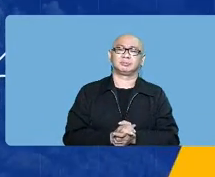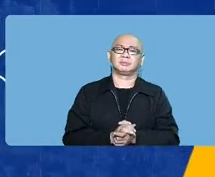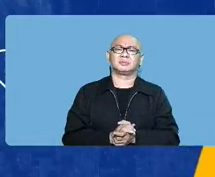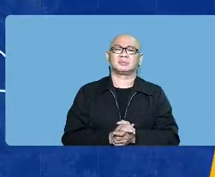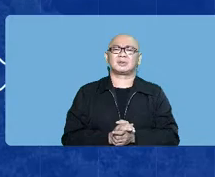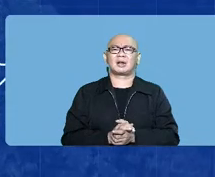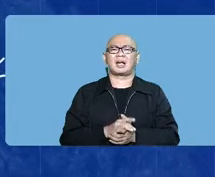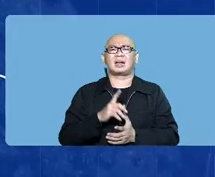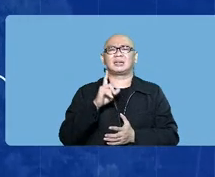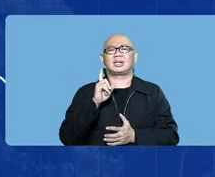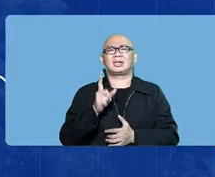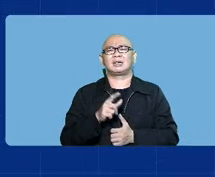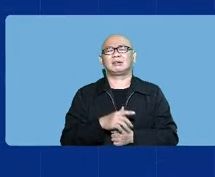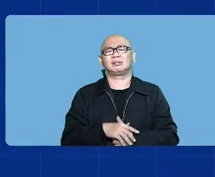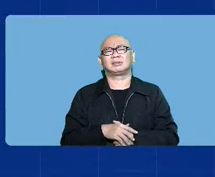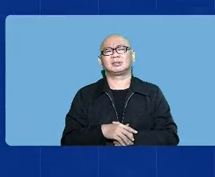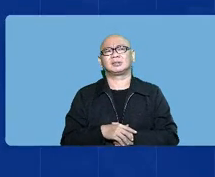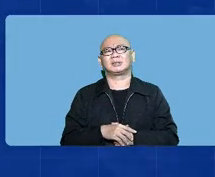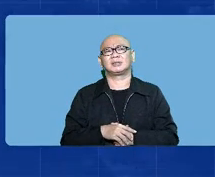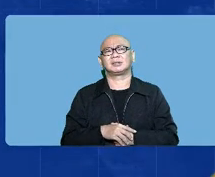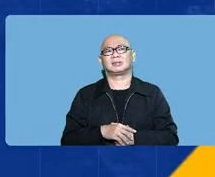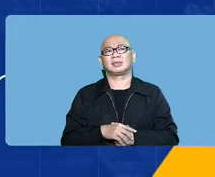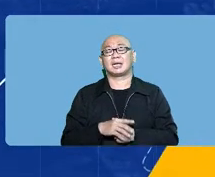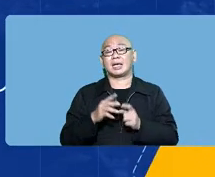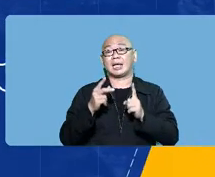apa adanya di hilir